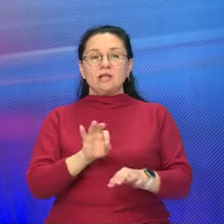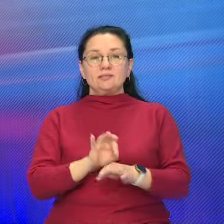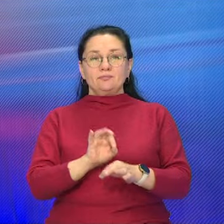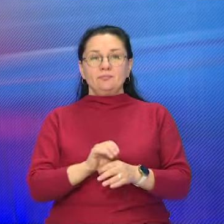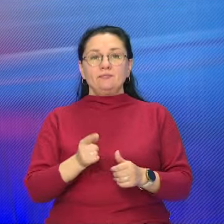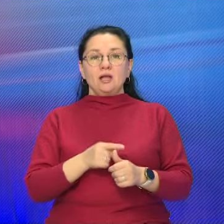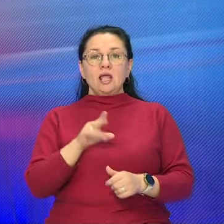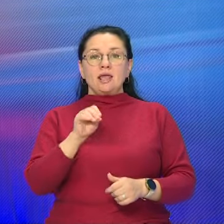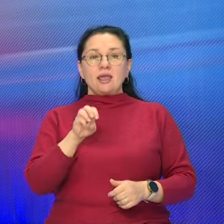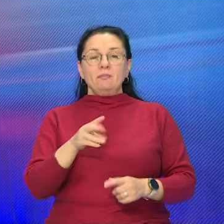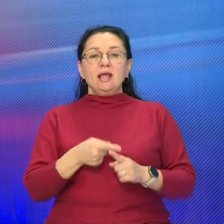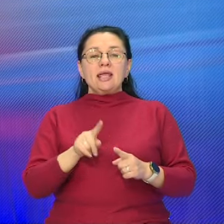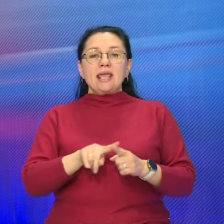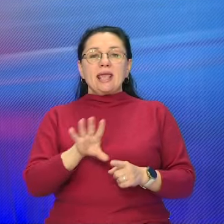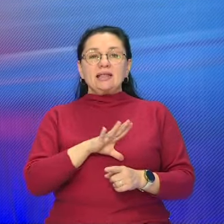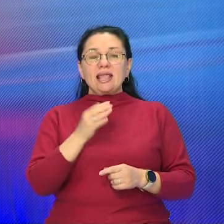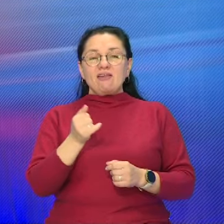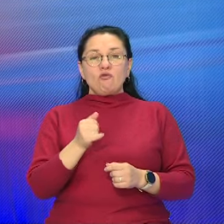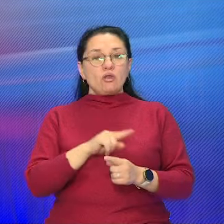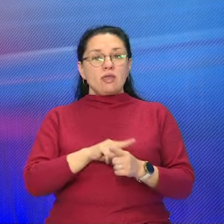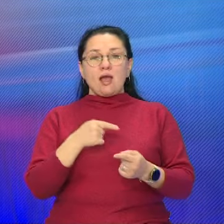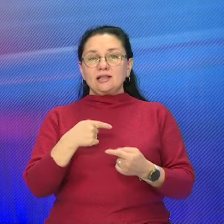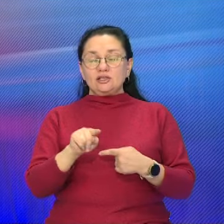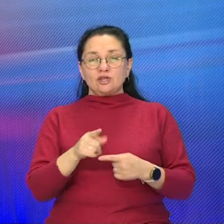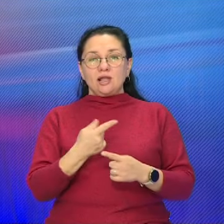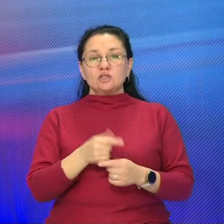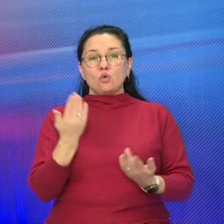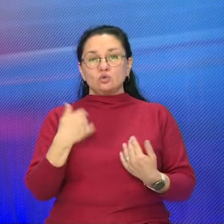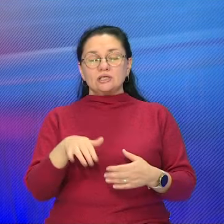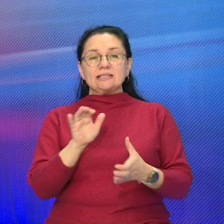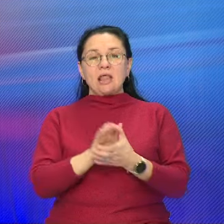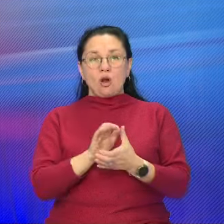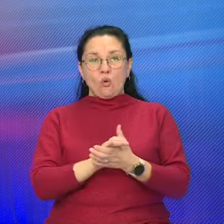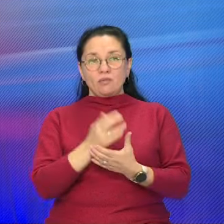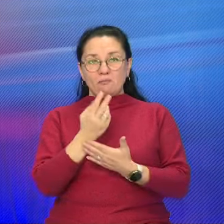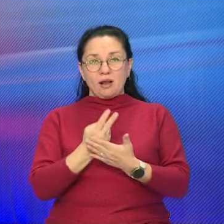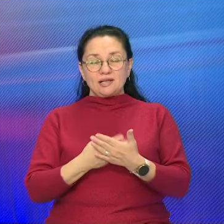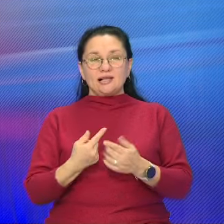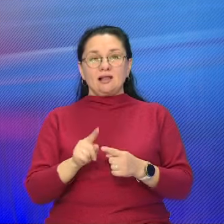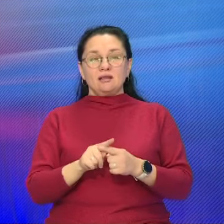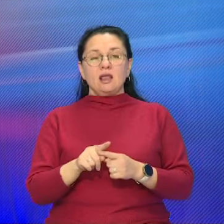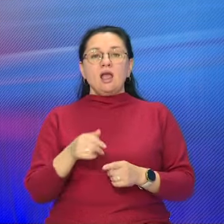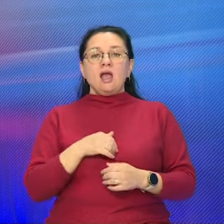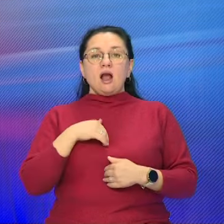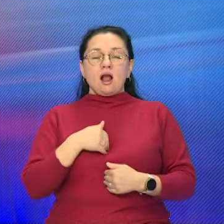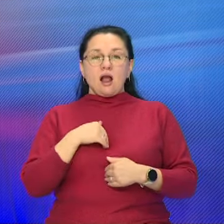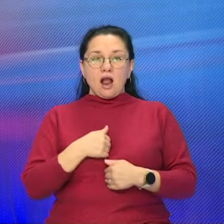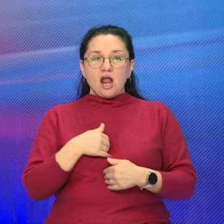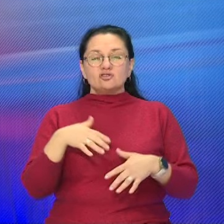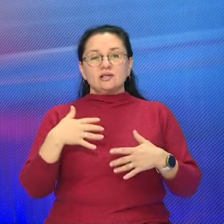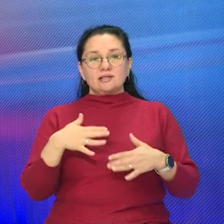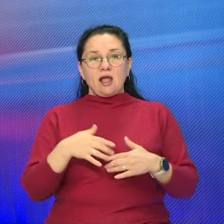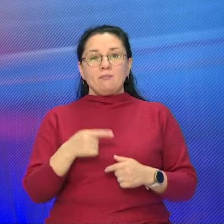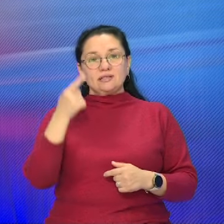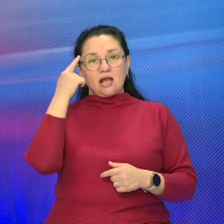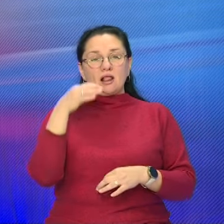назву «ХЕС». Его симптомы не отрозниваются от уже знакомых проявов вируса, таких как лихоманка, кашель, слабость,